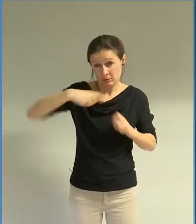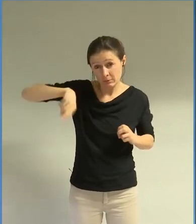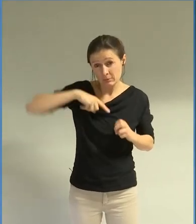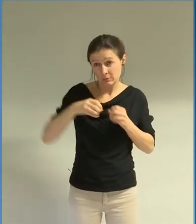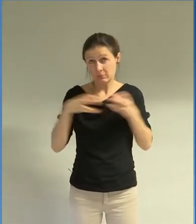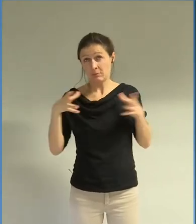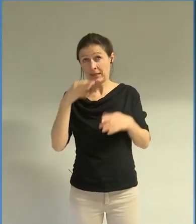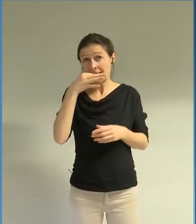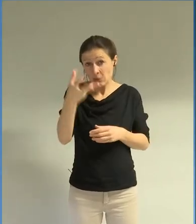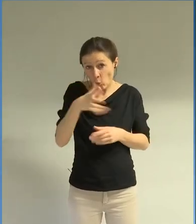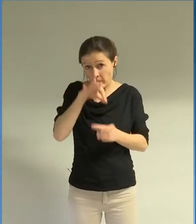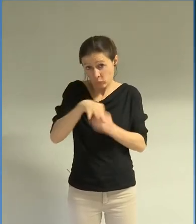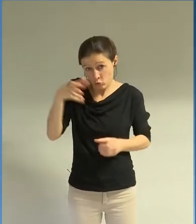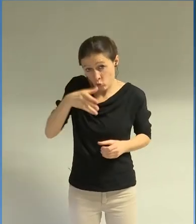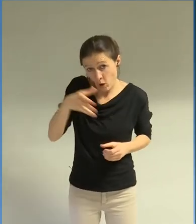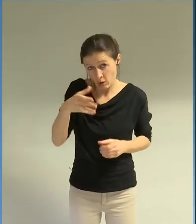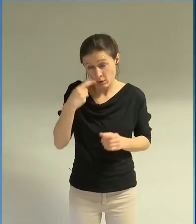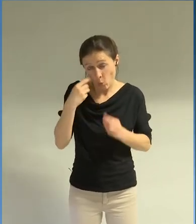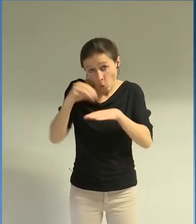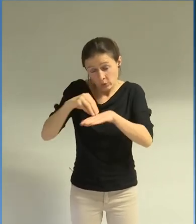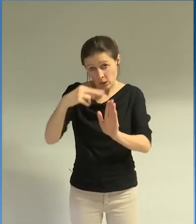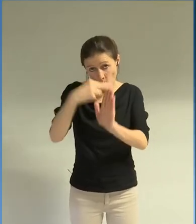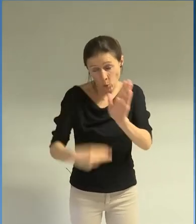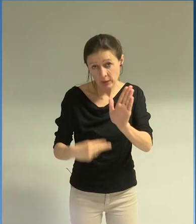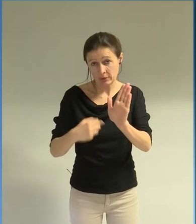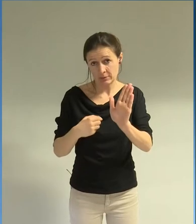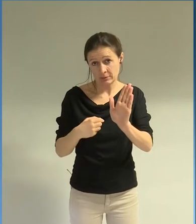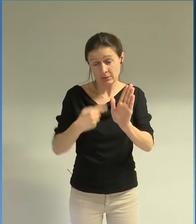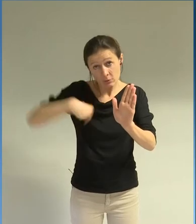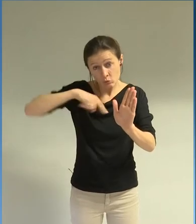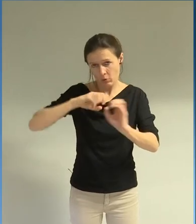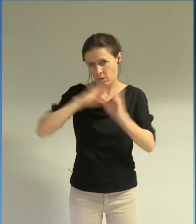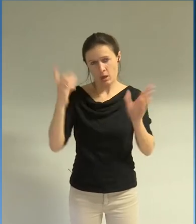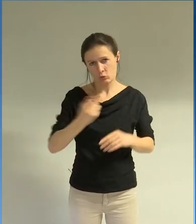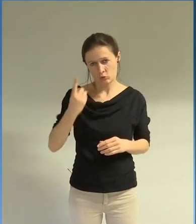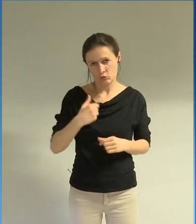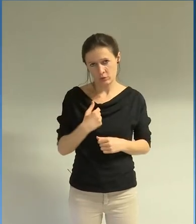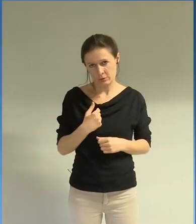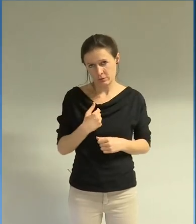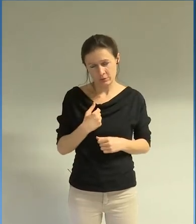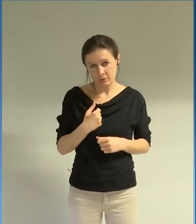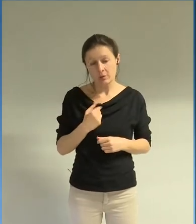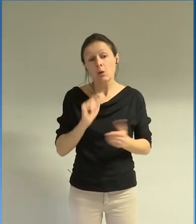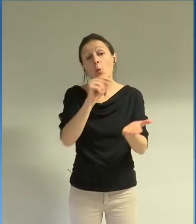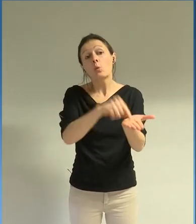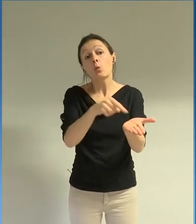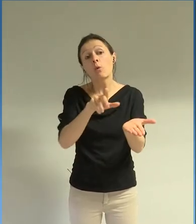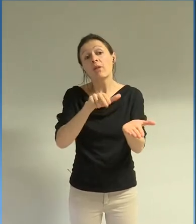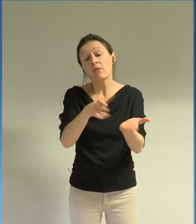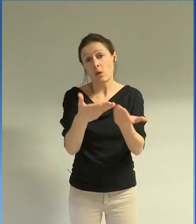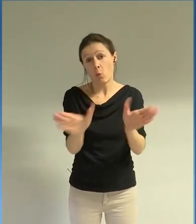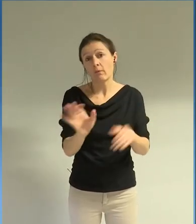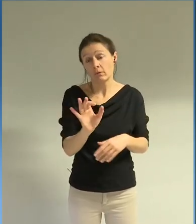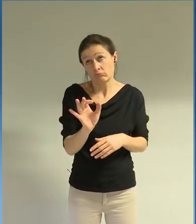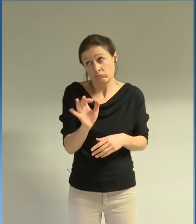à la métropole ils ont toujours été très clair l'ouverture de ce lieu se fera sans doute